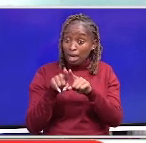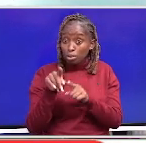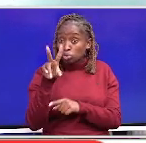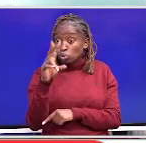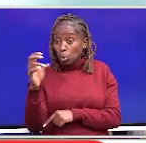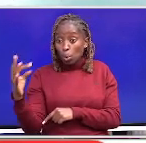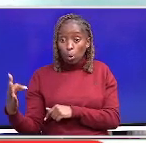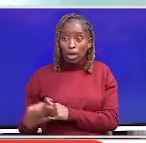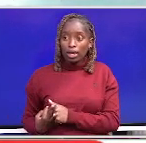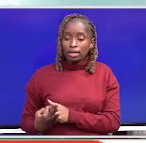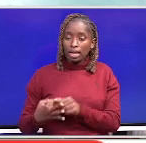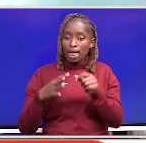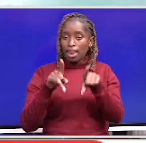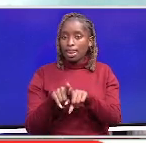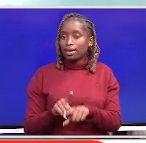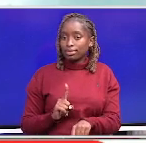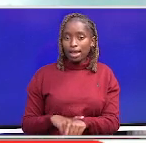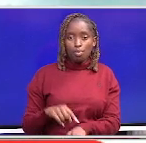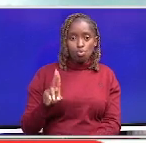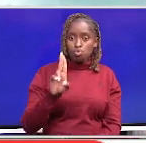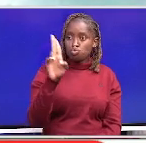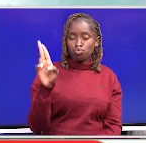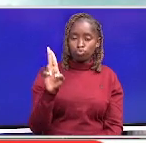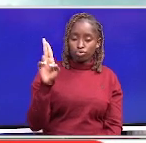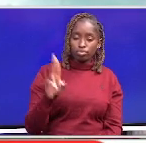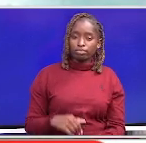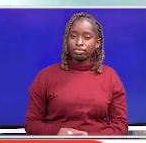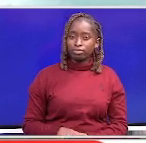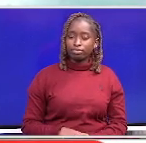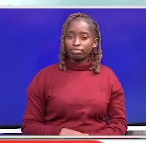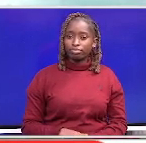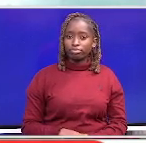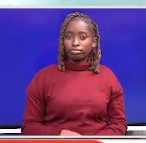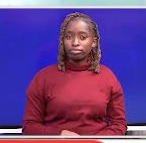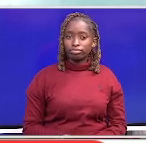2007 2008, kaja utawala wa Uhuru kukaa kwa utawala